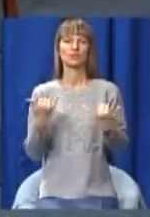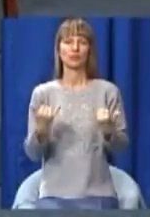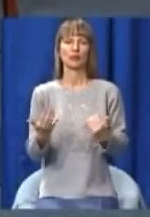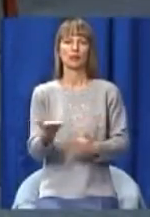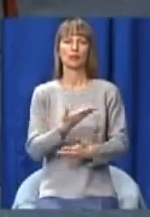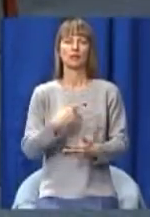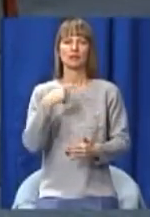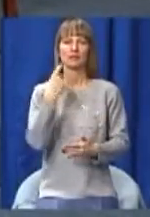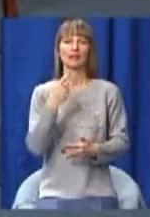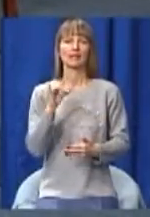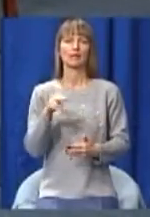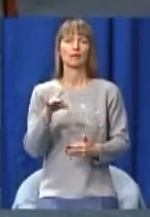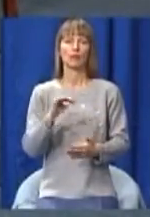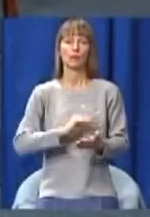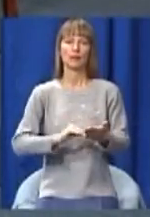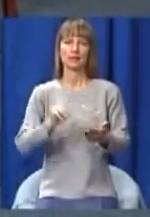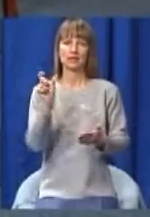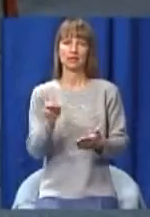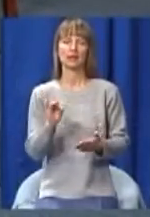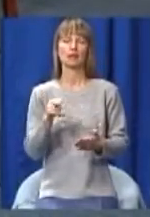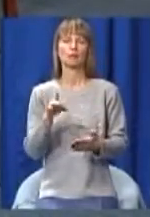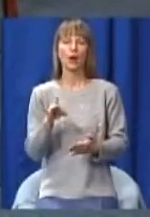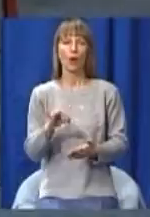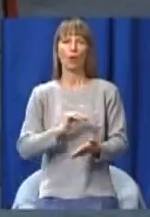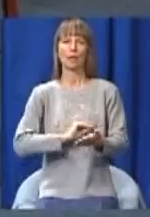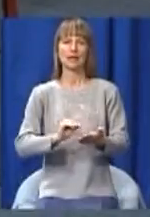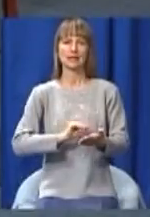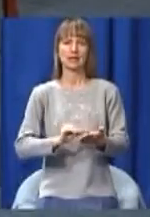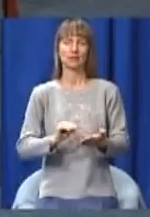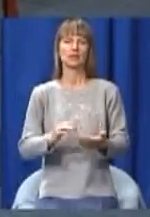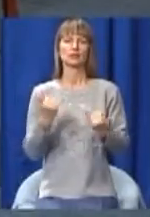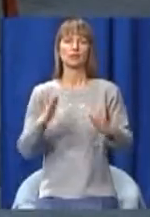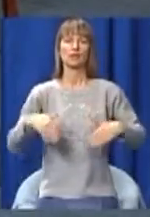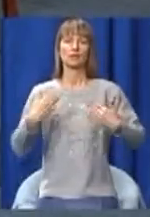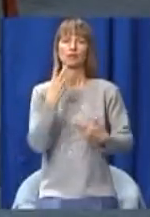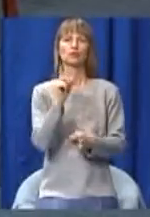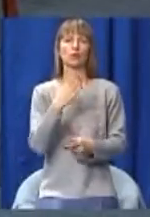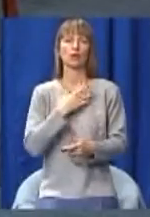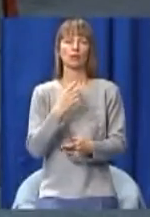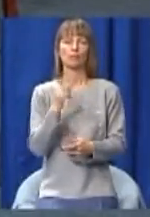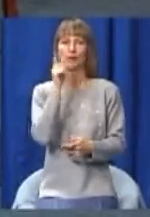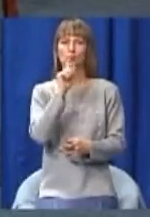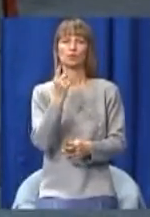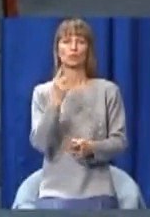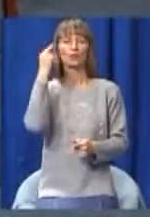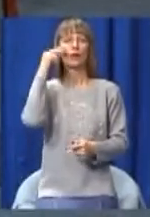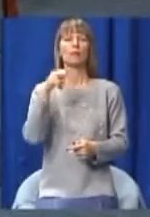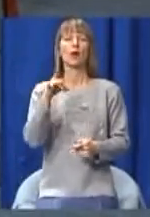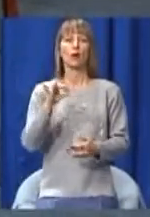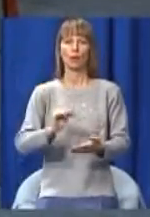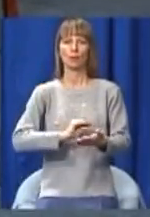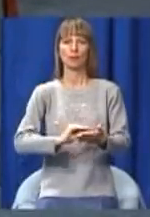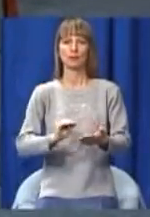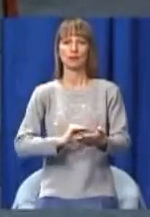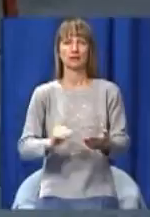ми вже забалакались і про письменників, і про писемність. А зараз я вам пропоную подивитися, що наші маленькі чомусики думають про письменство.